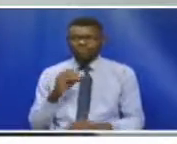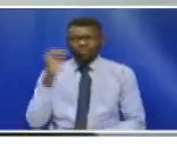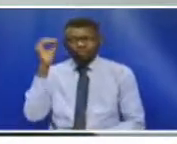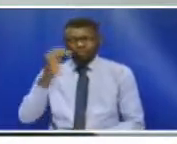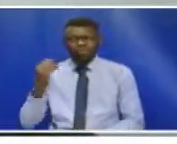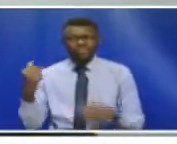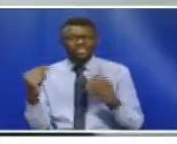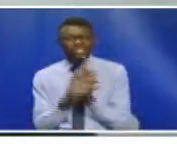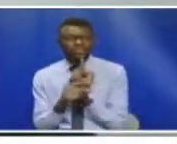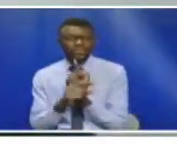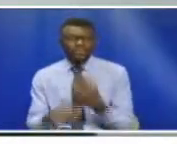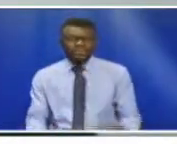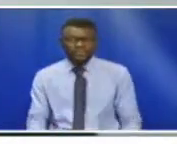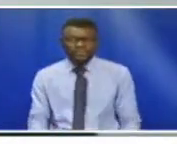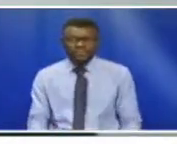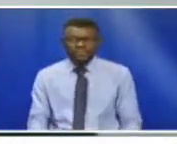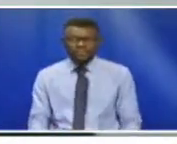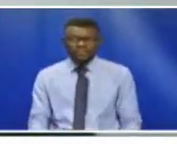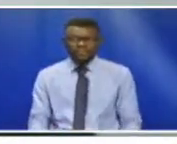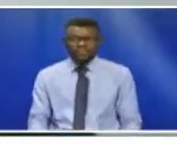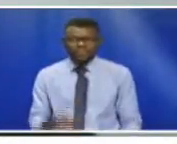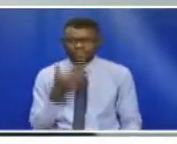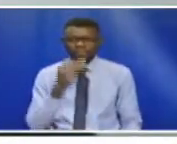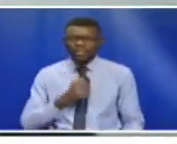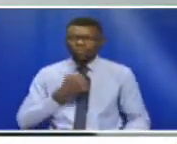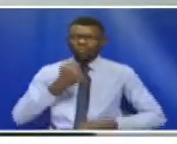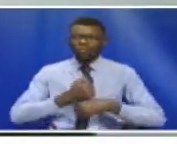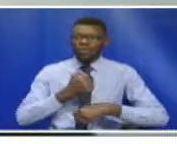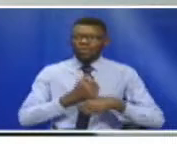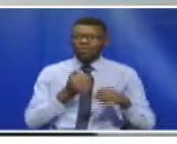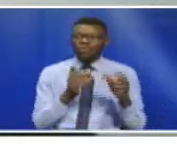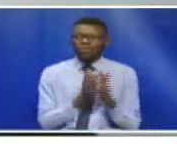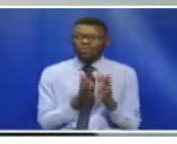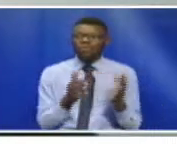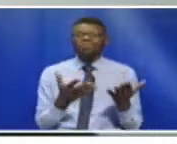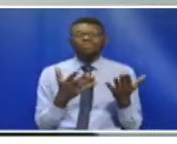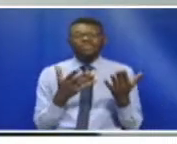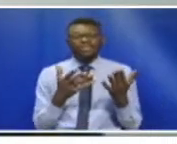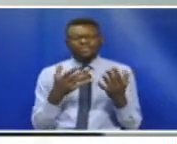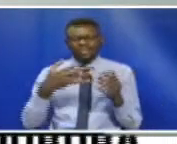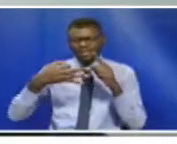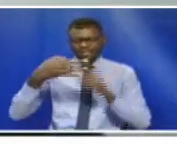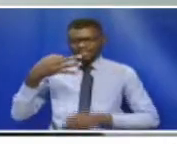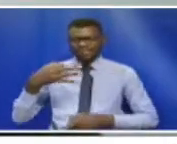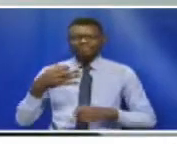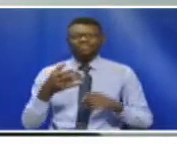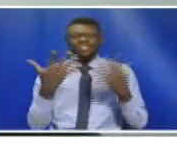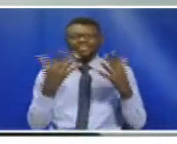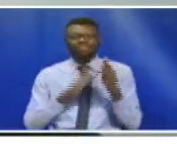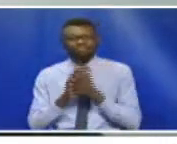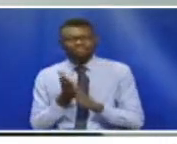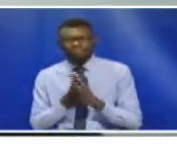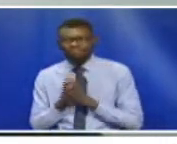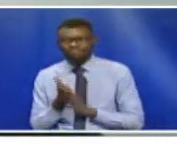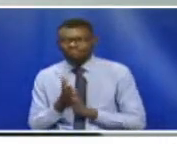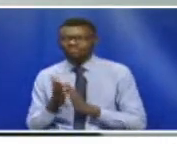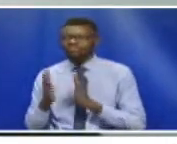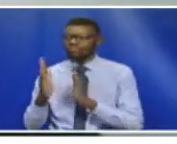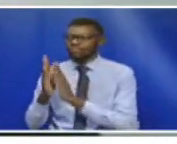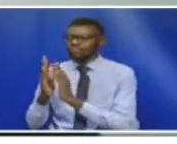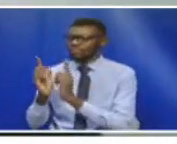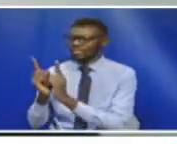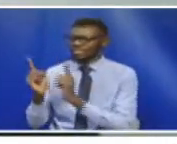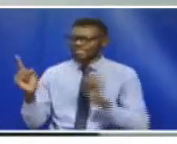until we can be able to work with the other three parameters, the hand washing, the social distancing and the